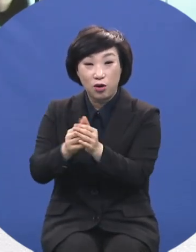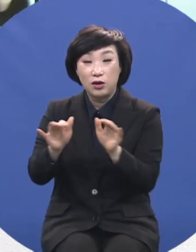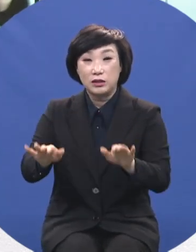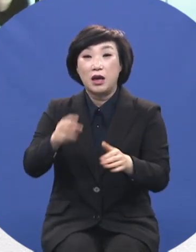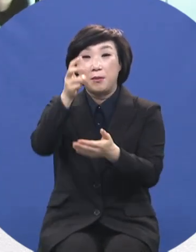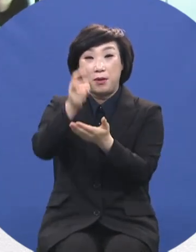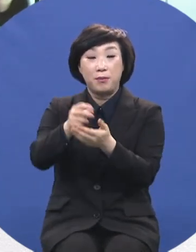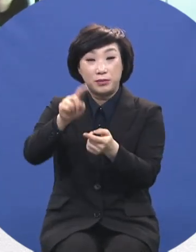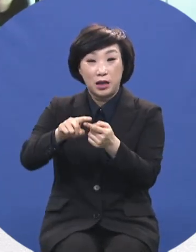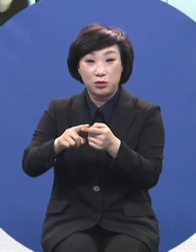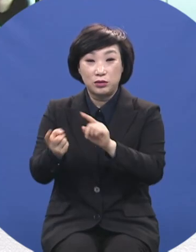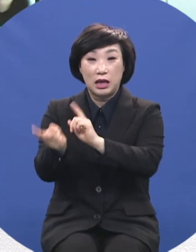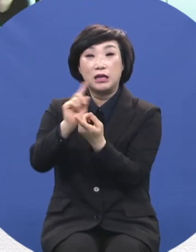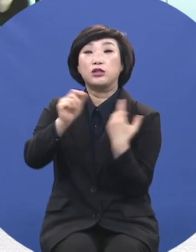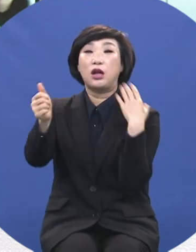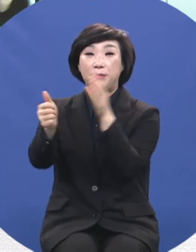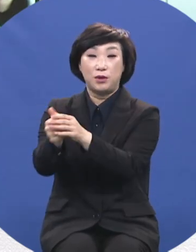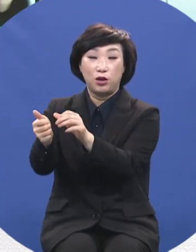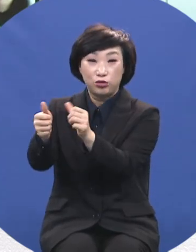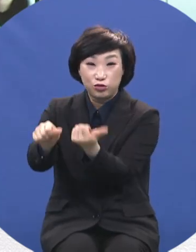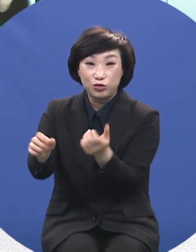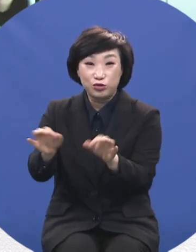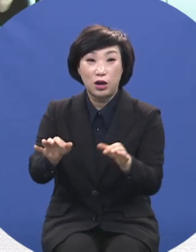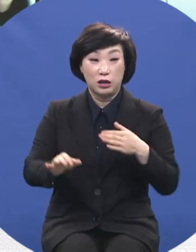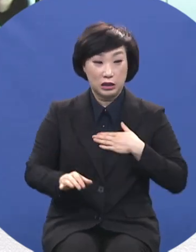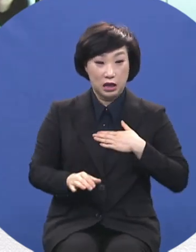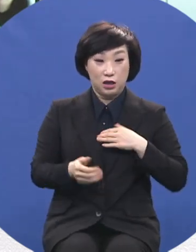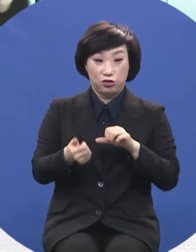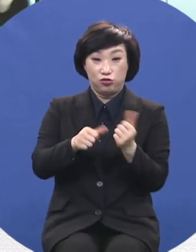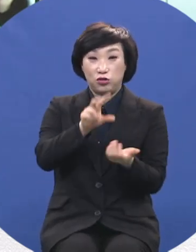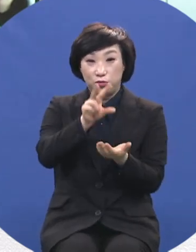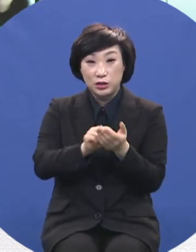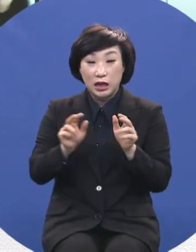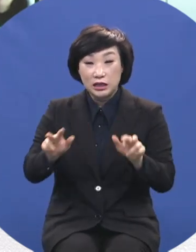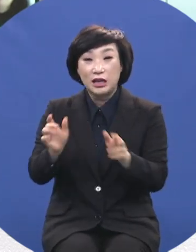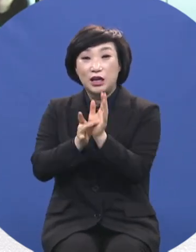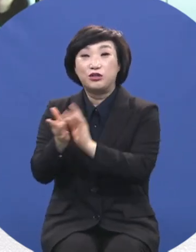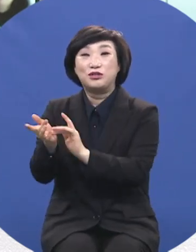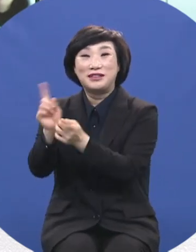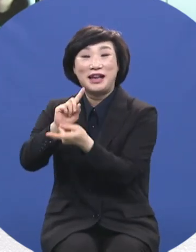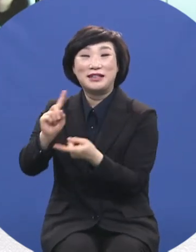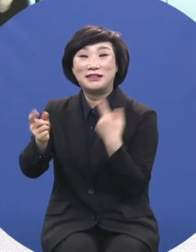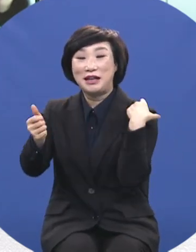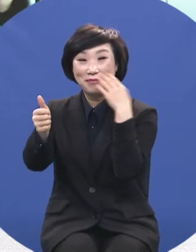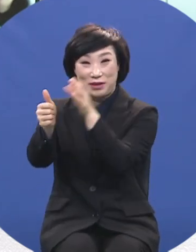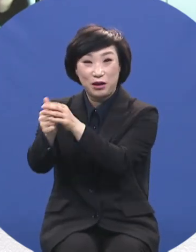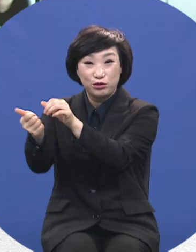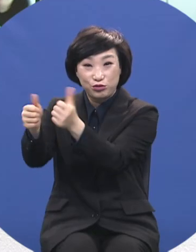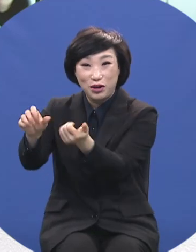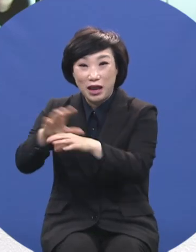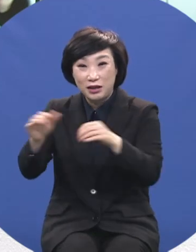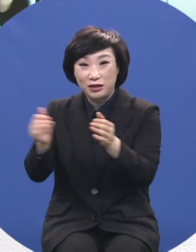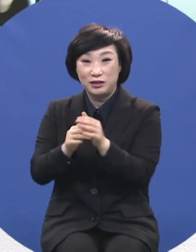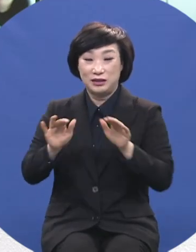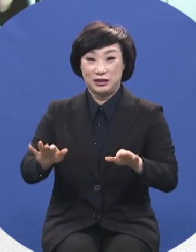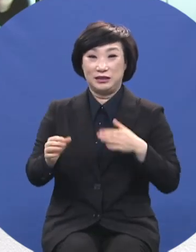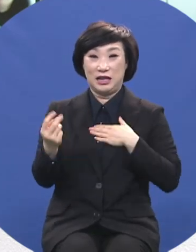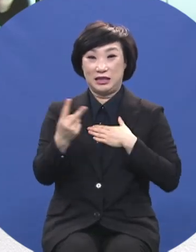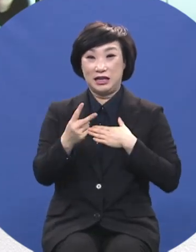법대로 대신 죽으시는 순간 내가 죽어야 할 문제는 예수로 죽어 해결되고 나는 다시 살게